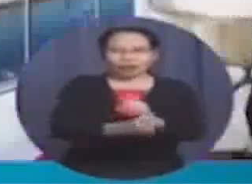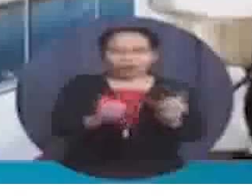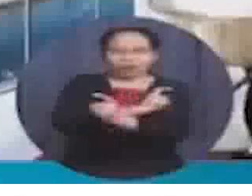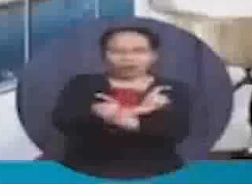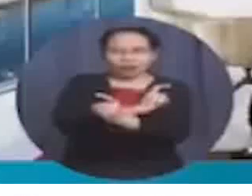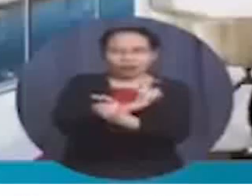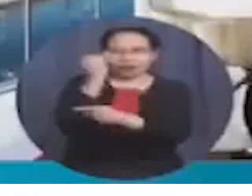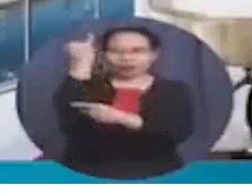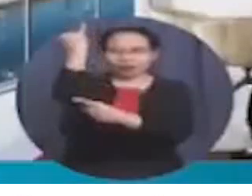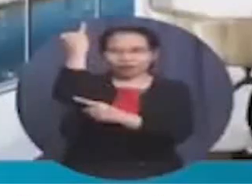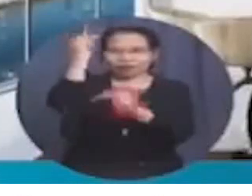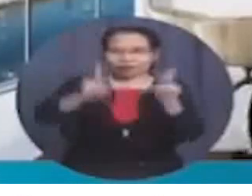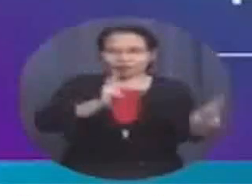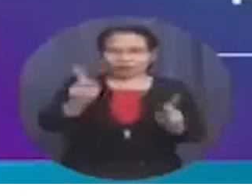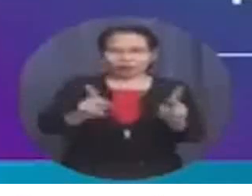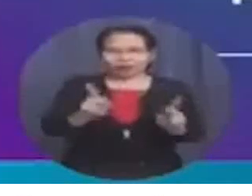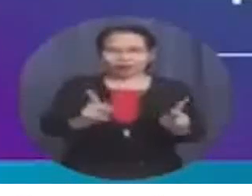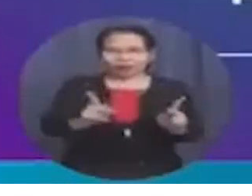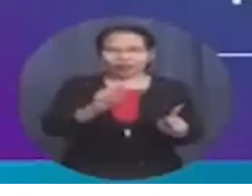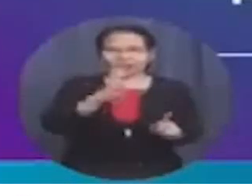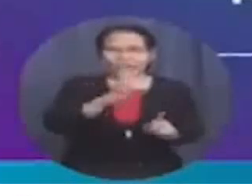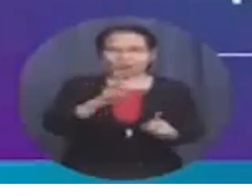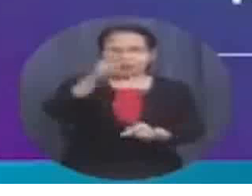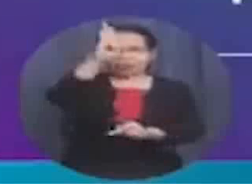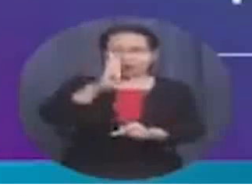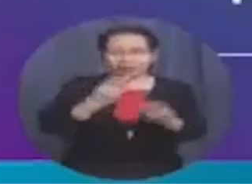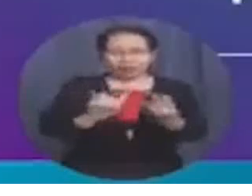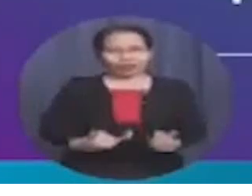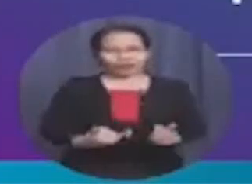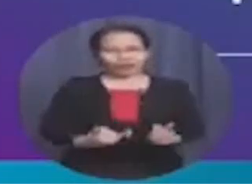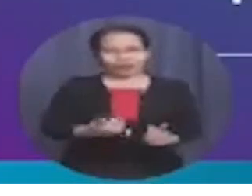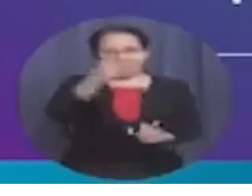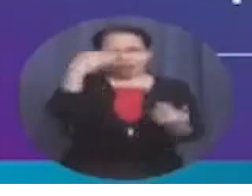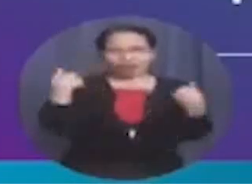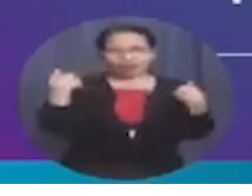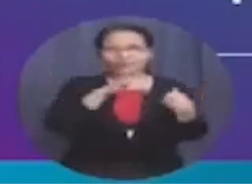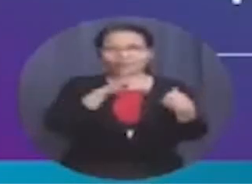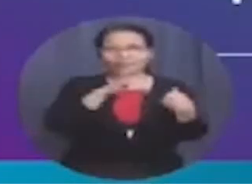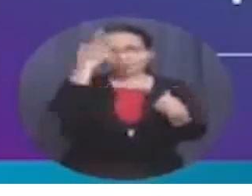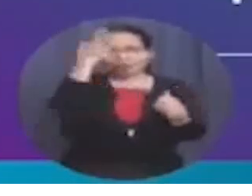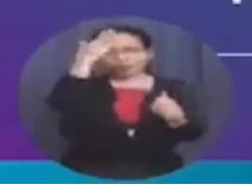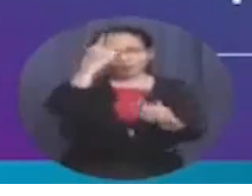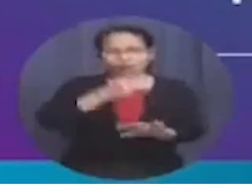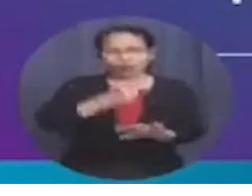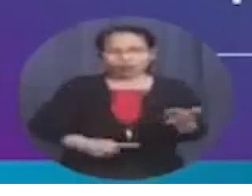ng kuro-kuro ng tao, nagsalita ang Diyos ngayon. Alam mo kung anong salita ng